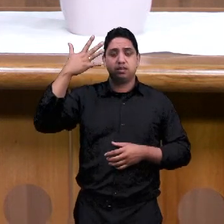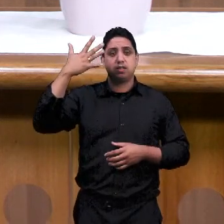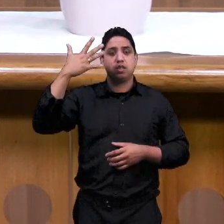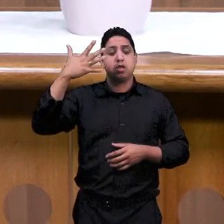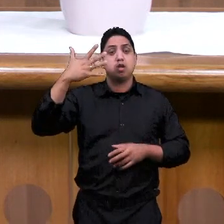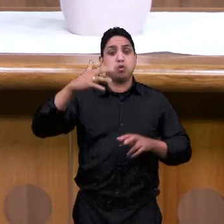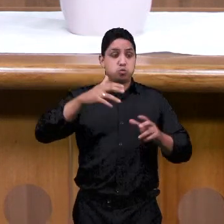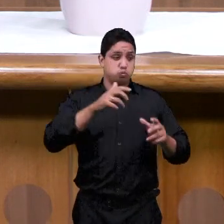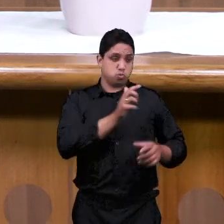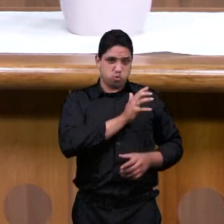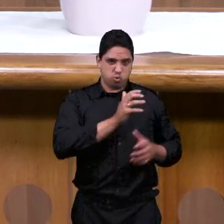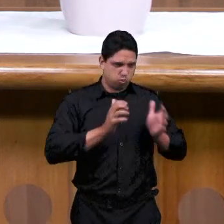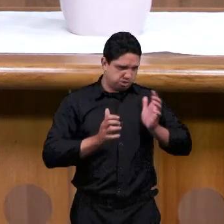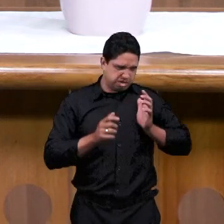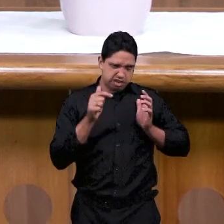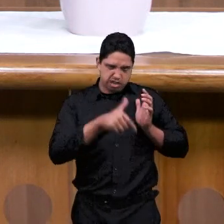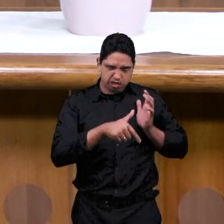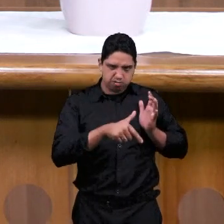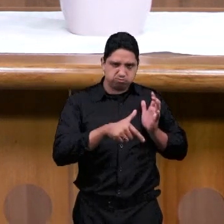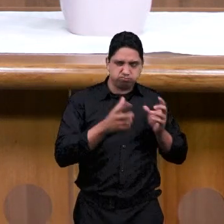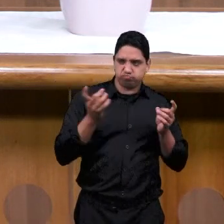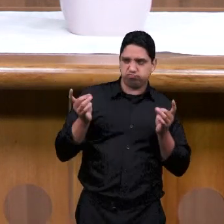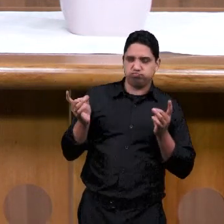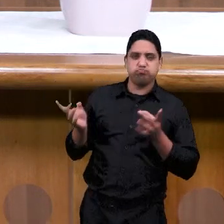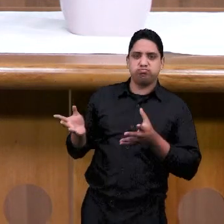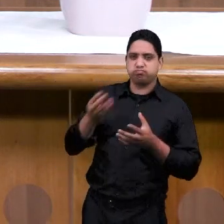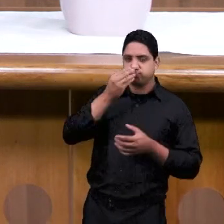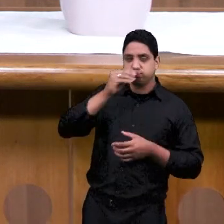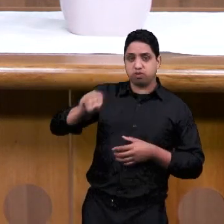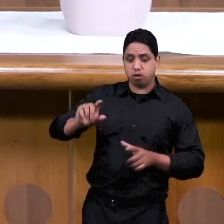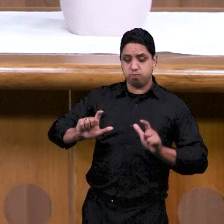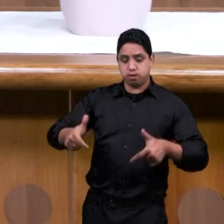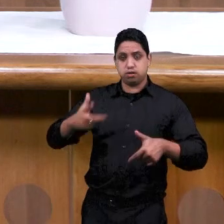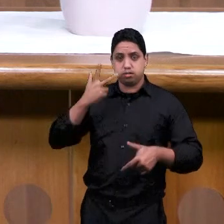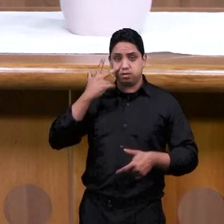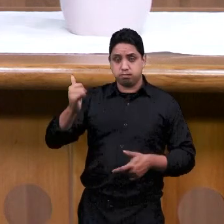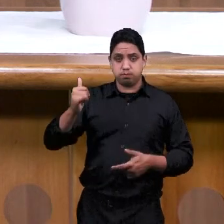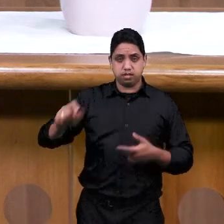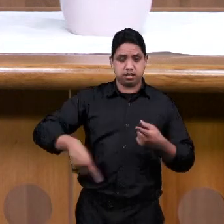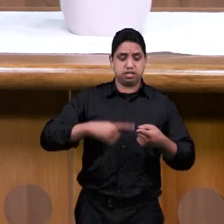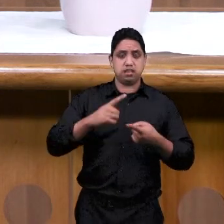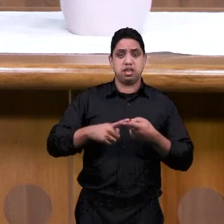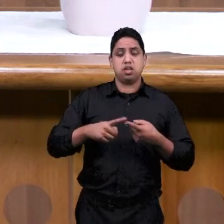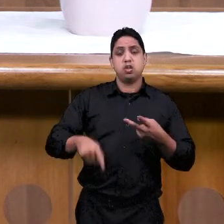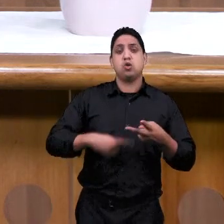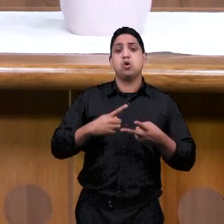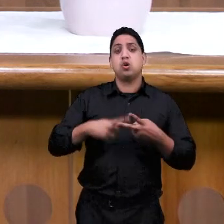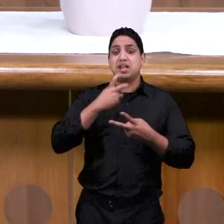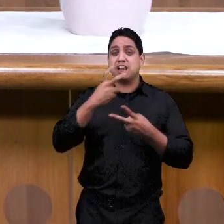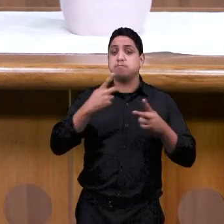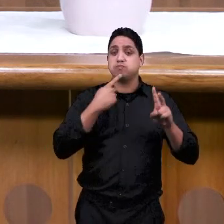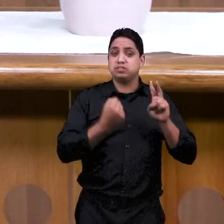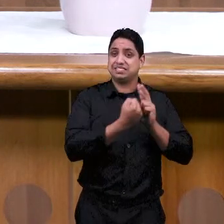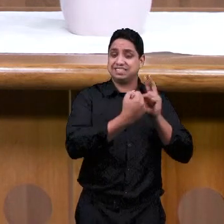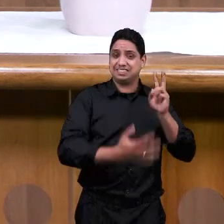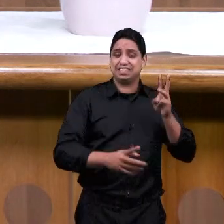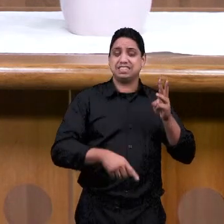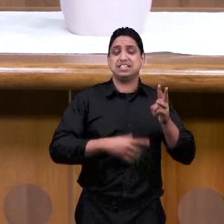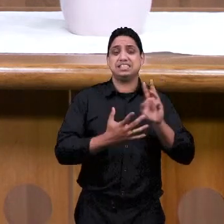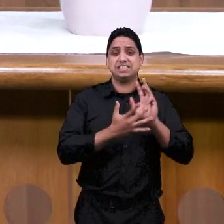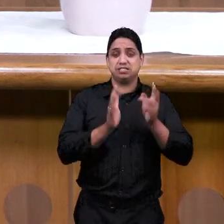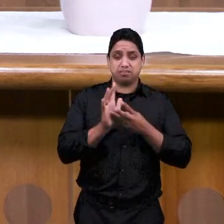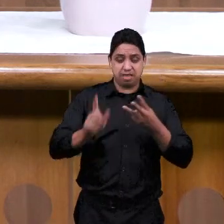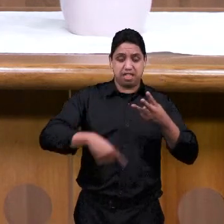les riches rejettent et dispensent l'opération du Père, la clameur par le sang de Jésus, la parole révélée, et, et